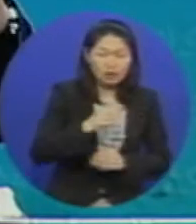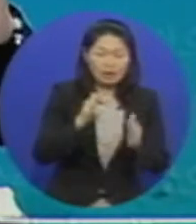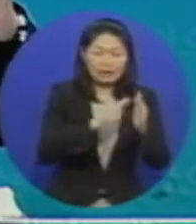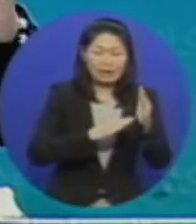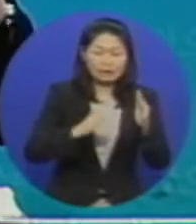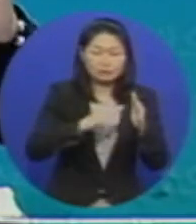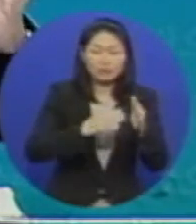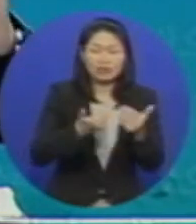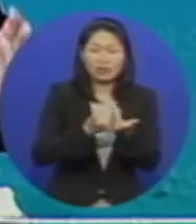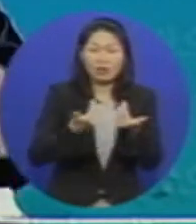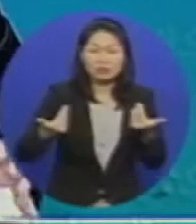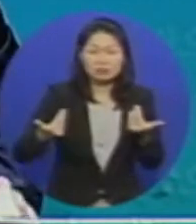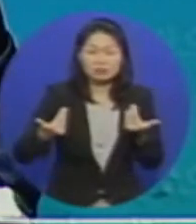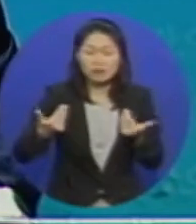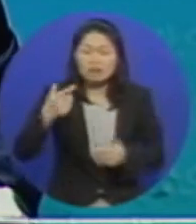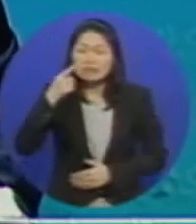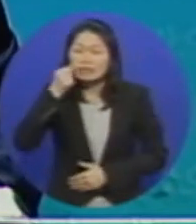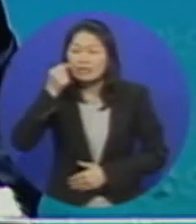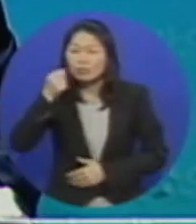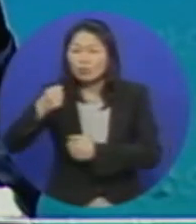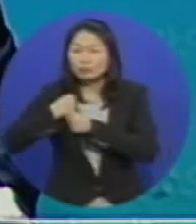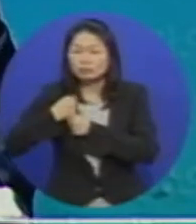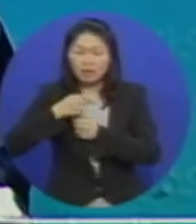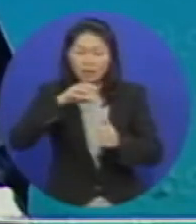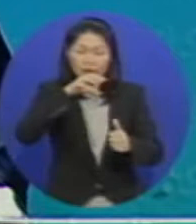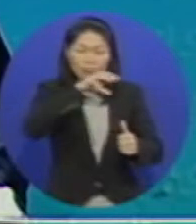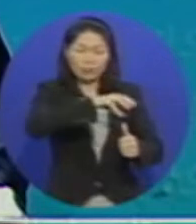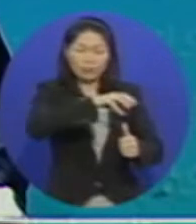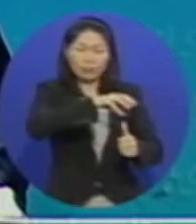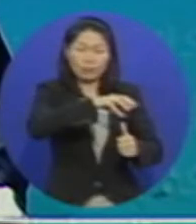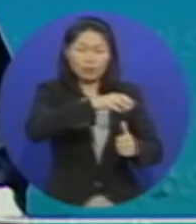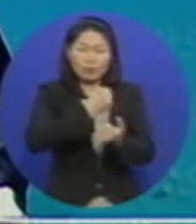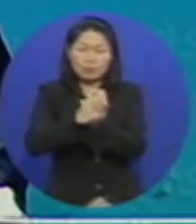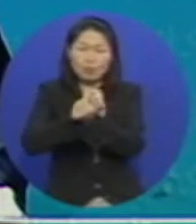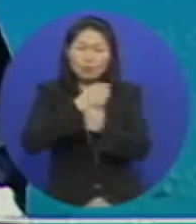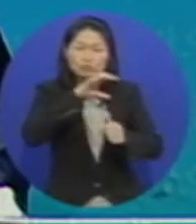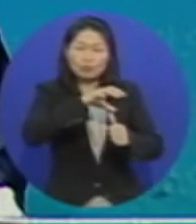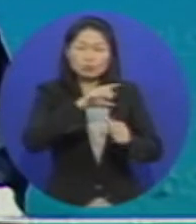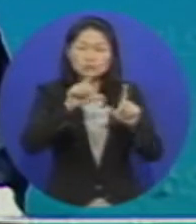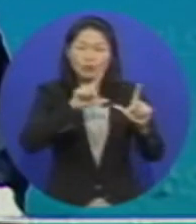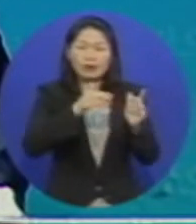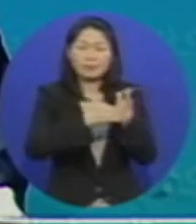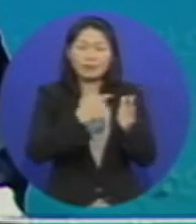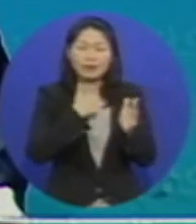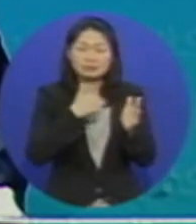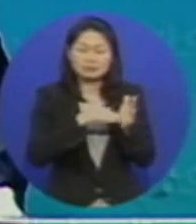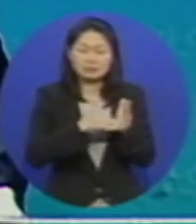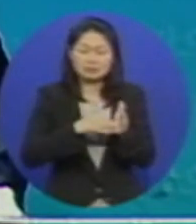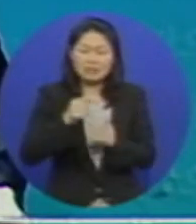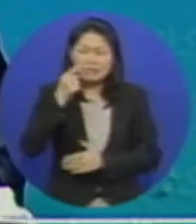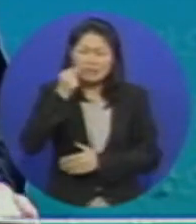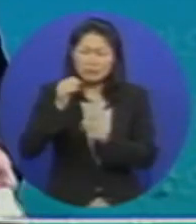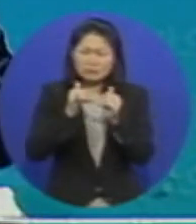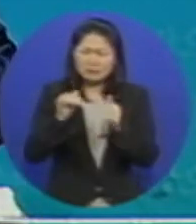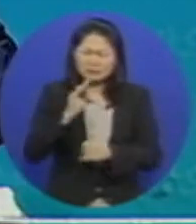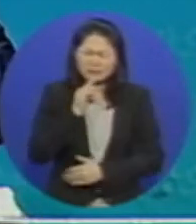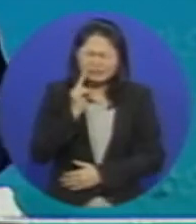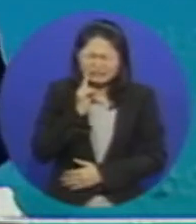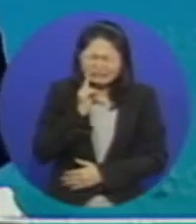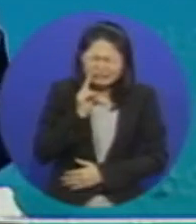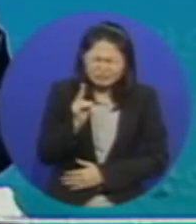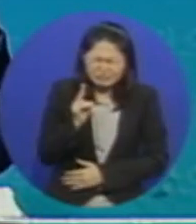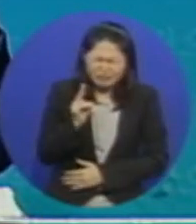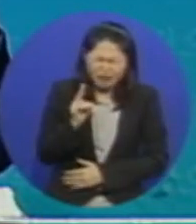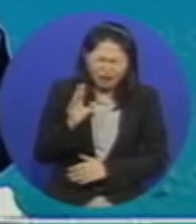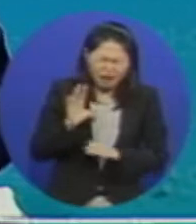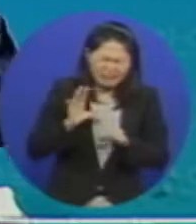일본군 포로 수용소 생활을 했습니다 청소년 시절에 일본 사람들의 그 잔혹한 에 대해서 치가